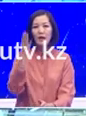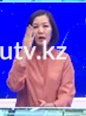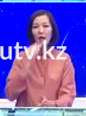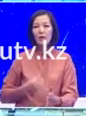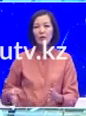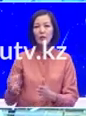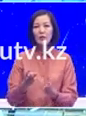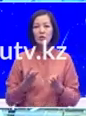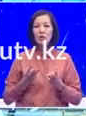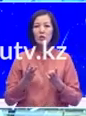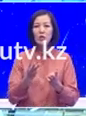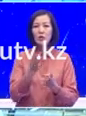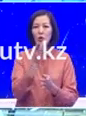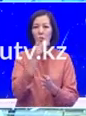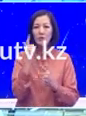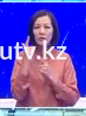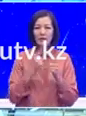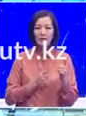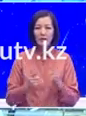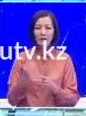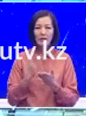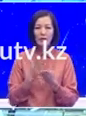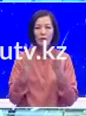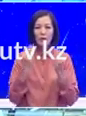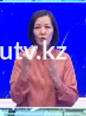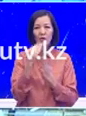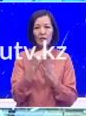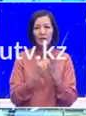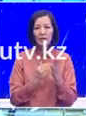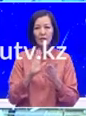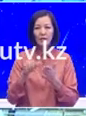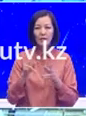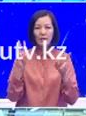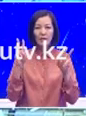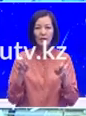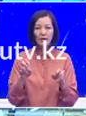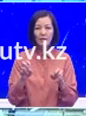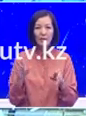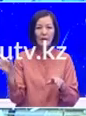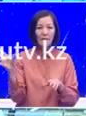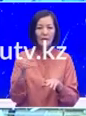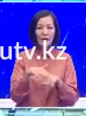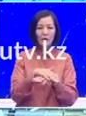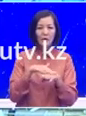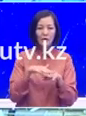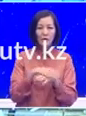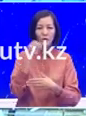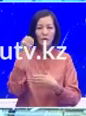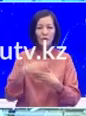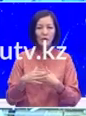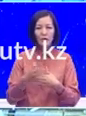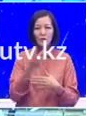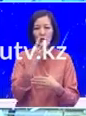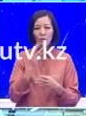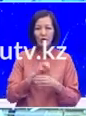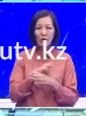Алматы облысы жылыту маусымына қызу дайындық үстінде. Күн тәртібінде тұрған басты мәселе өңірдің барлық тұрғындарын орталықтандырылған